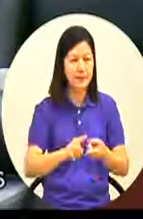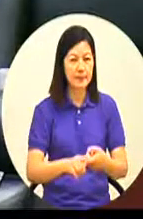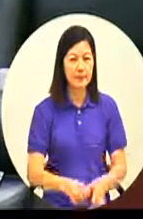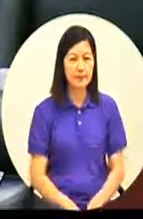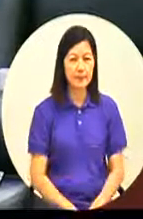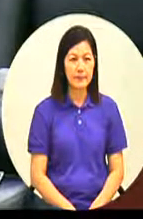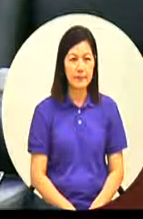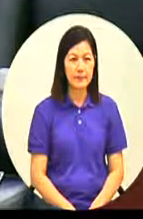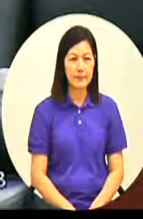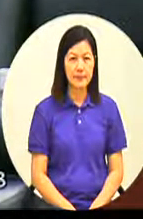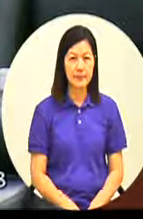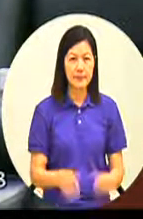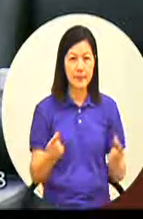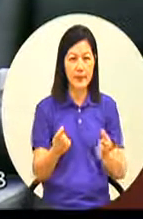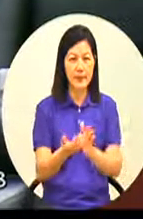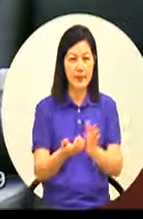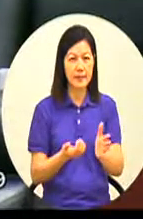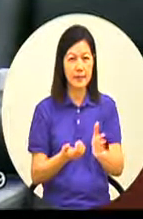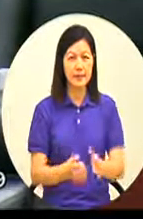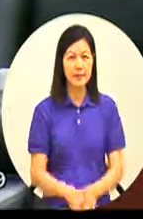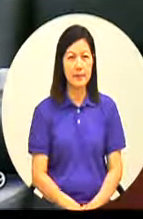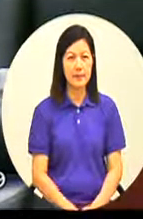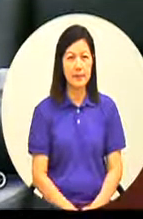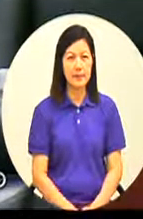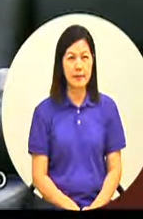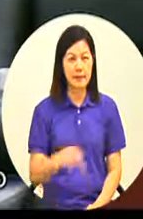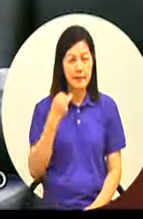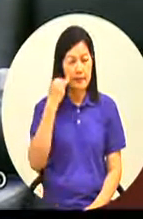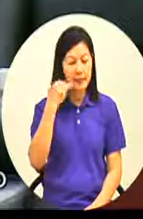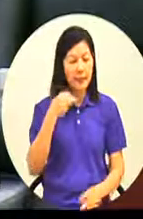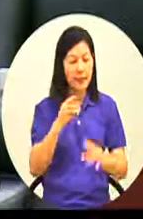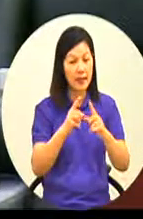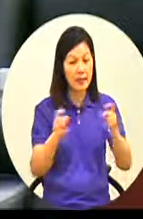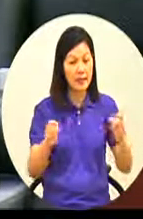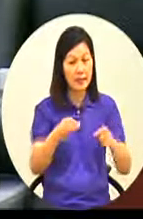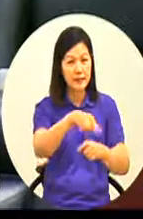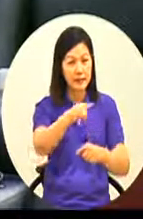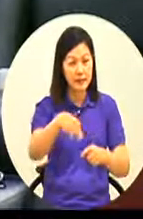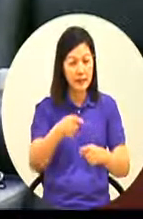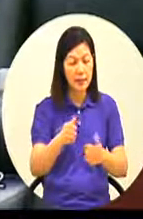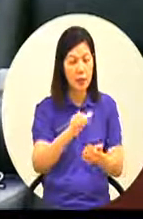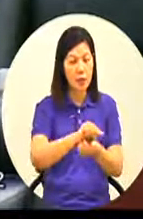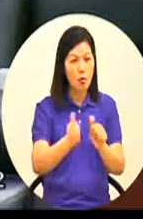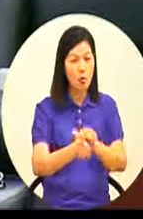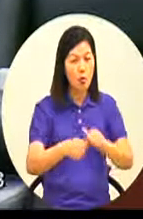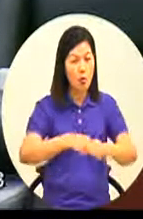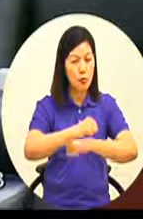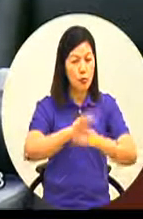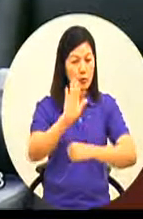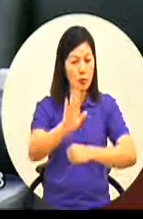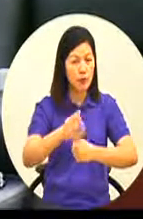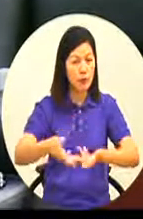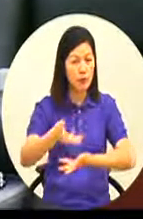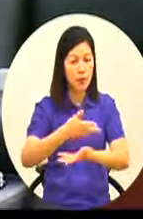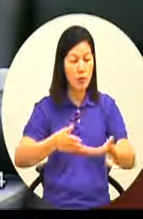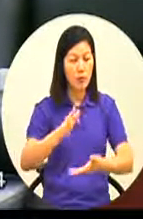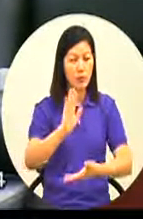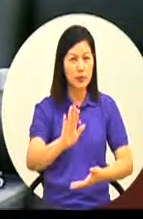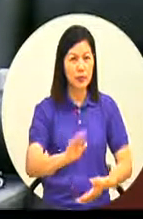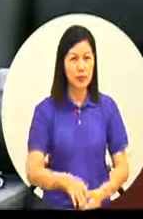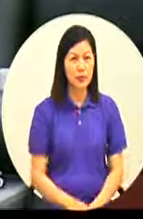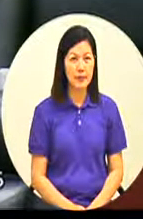像我们之前的。地结姐妹是有这三种就比较有互动的，有比较有互动，就像哦日